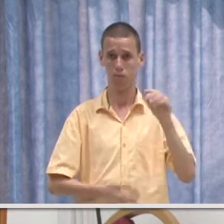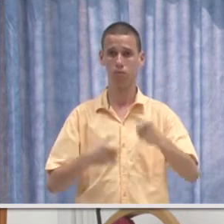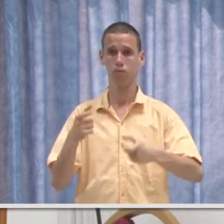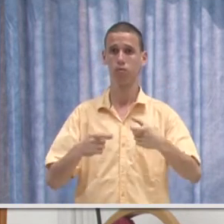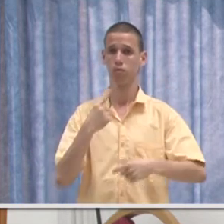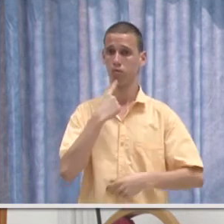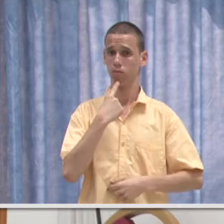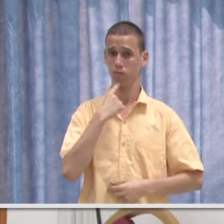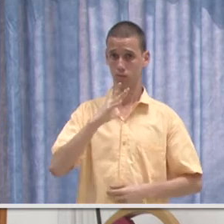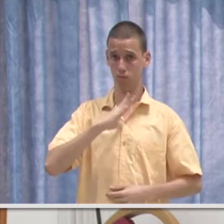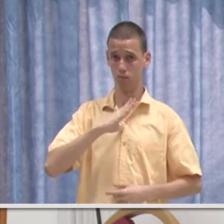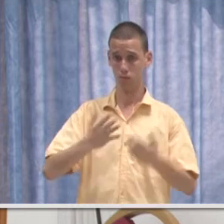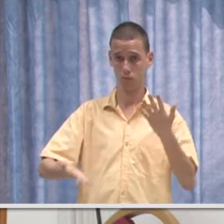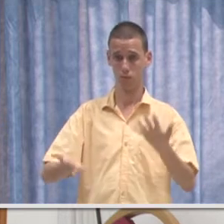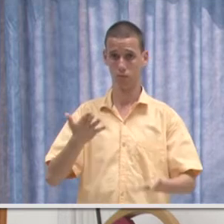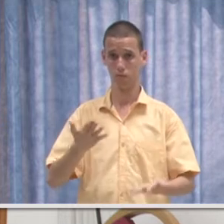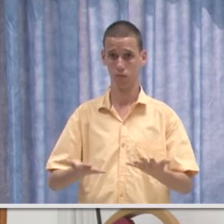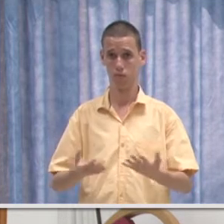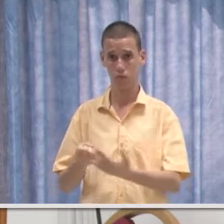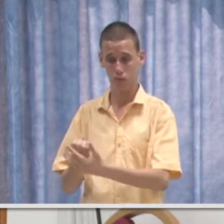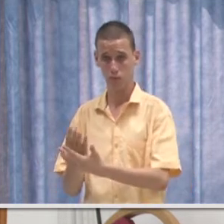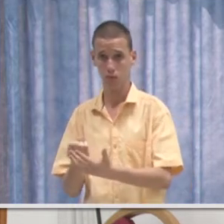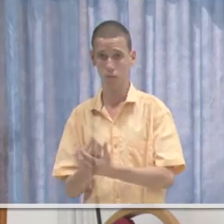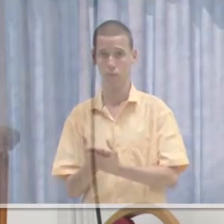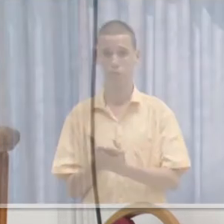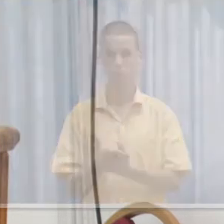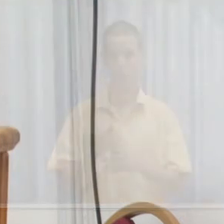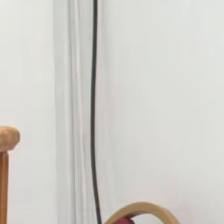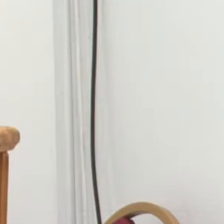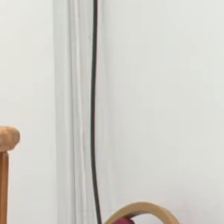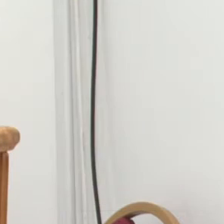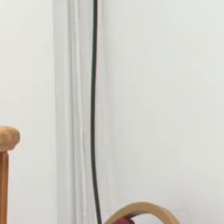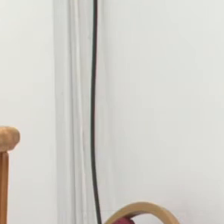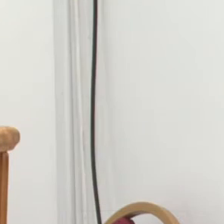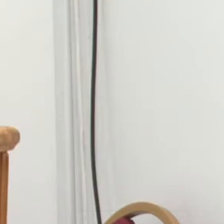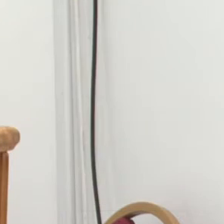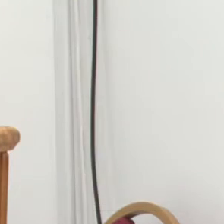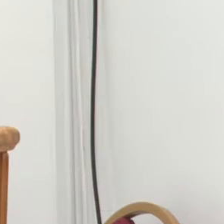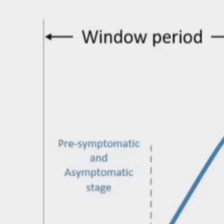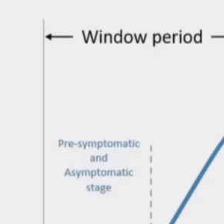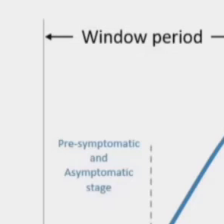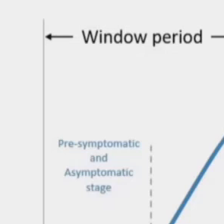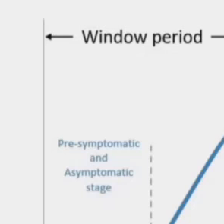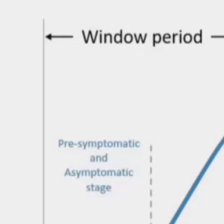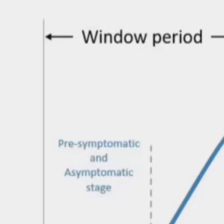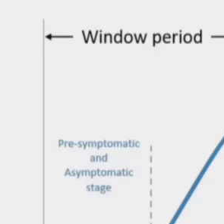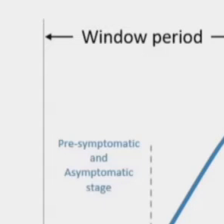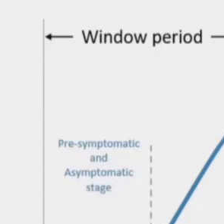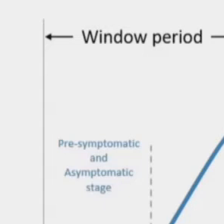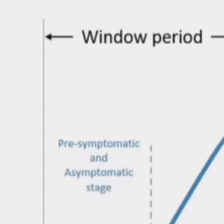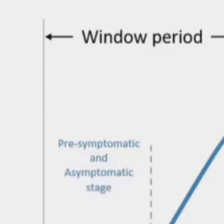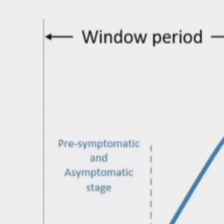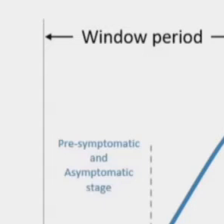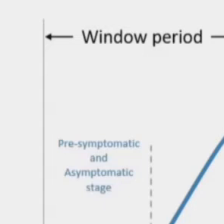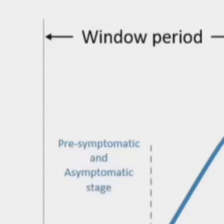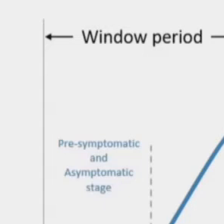infection prevention control, ça ban mesure qui nous peut ban activité qui nous peut faire. Quand il est important que nous